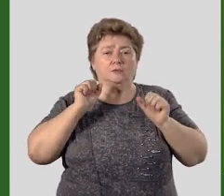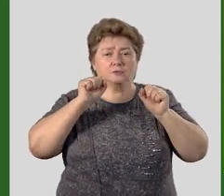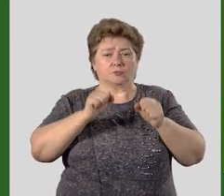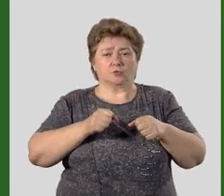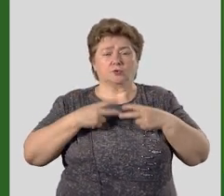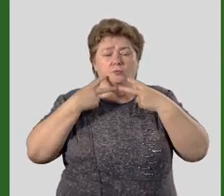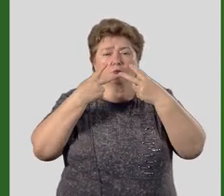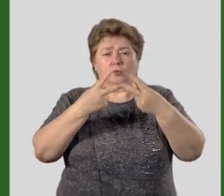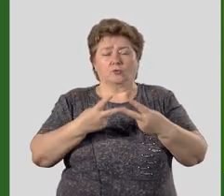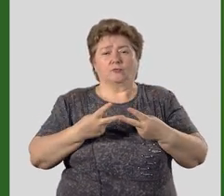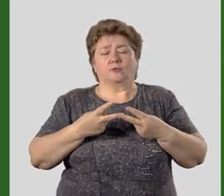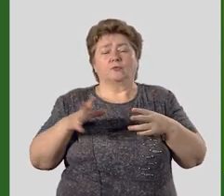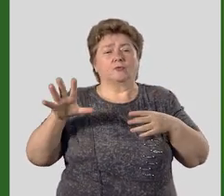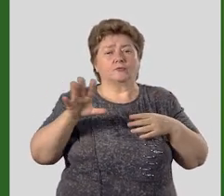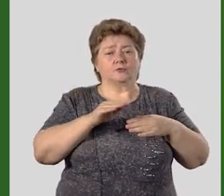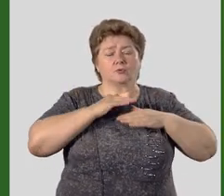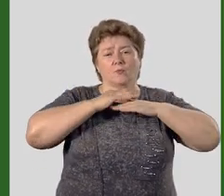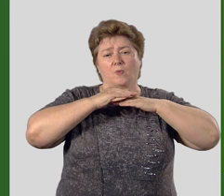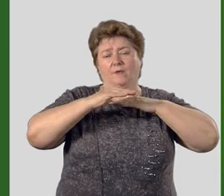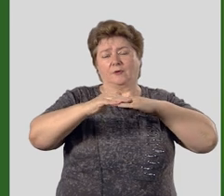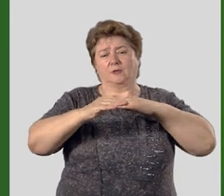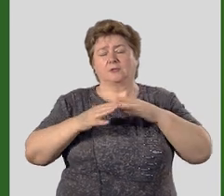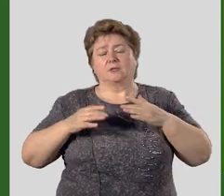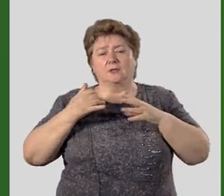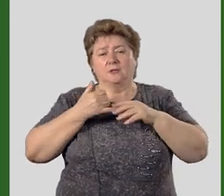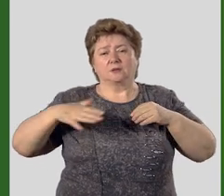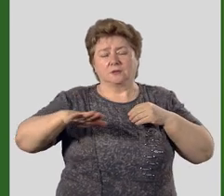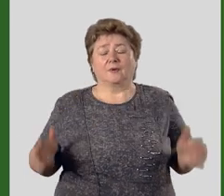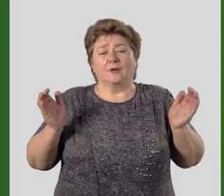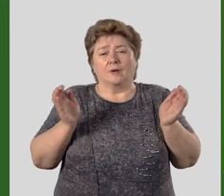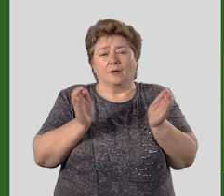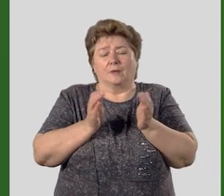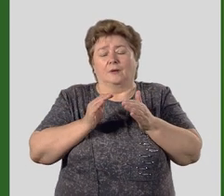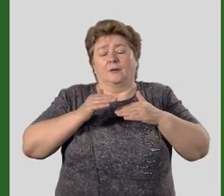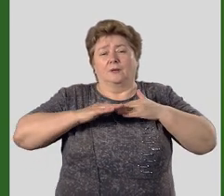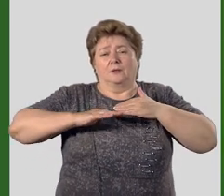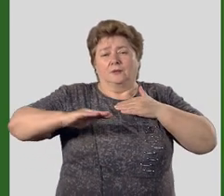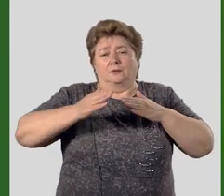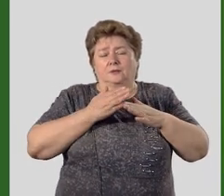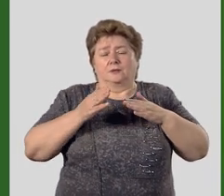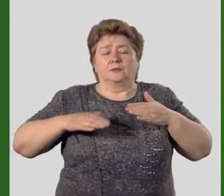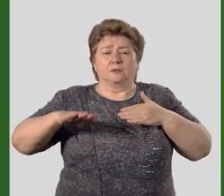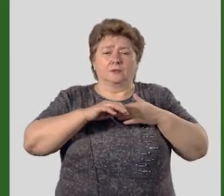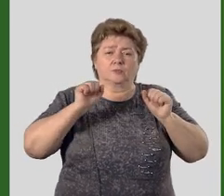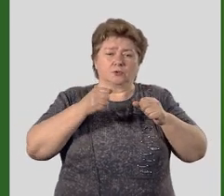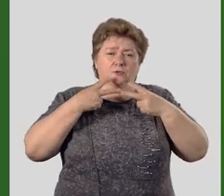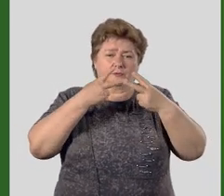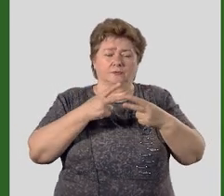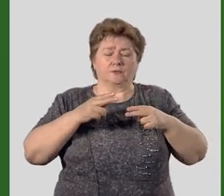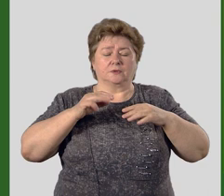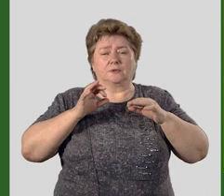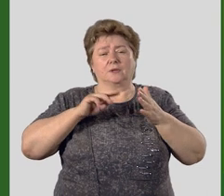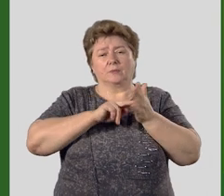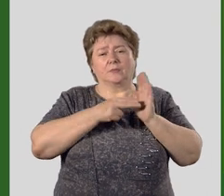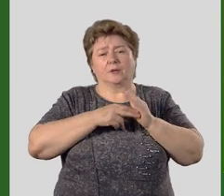сможем с вами увидеть всю поверхность Земли. А небольшой участок территории можно увидеть на